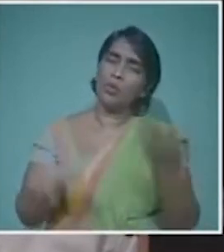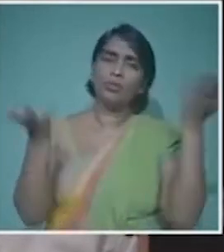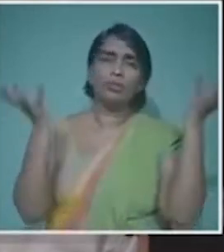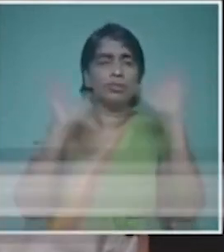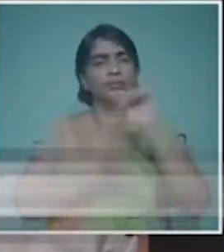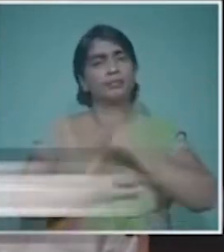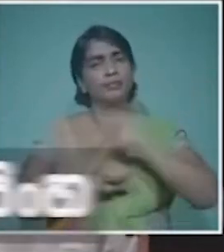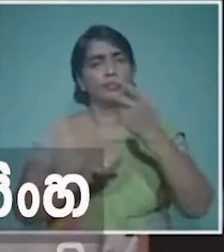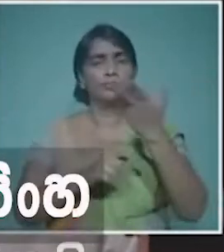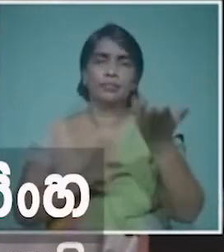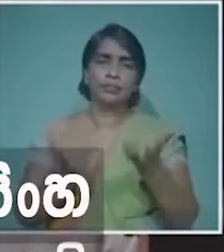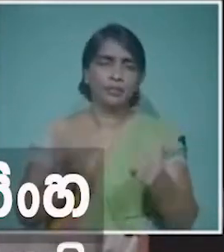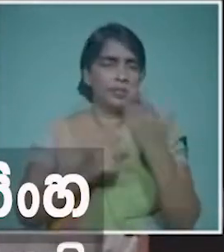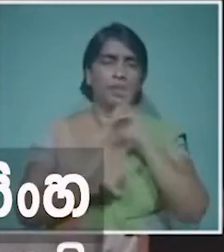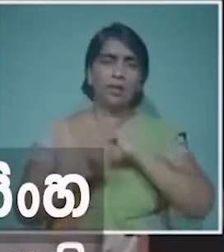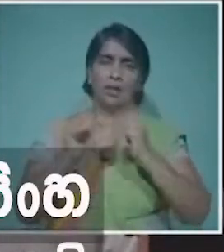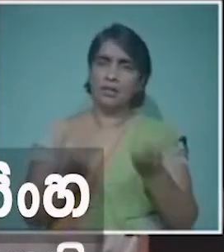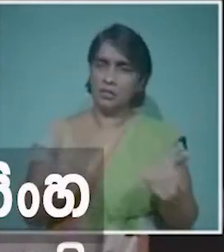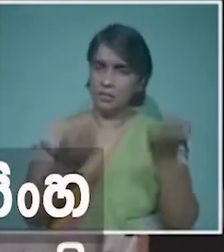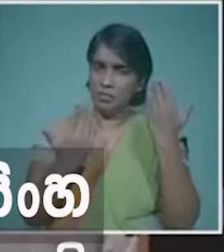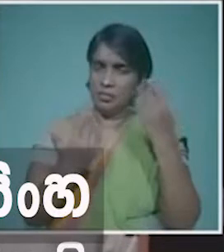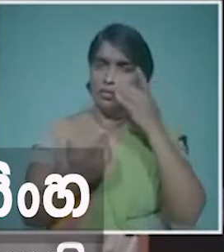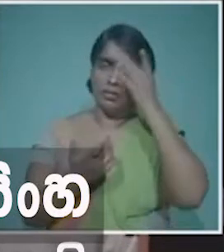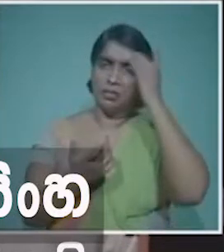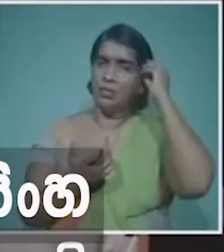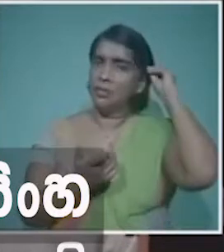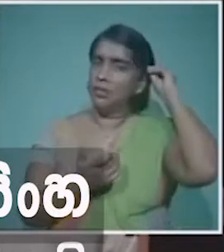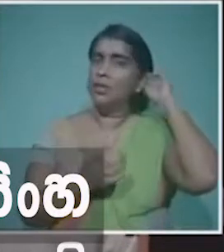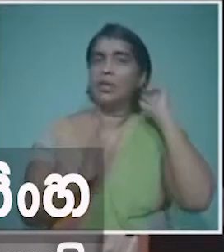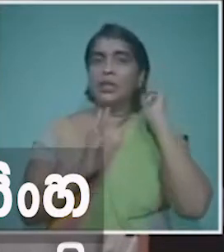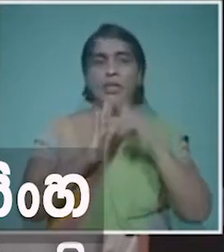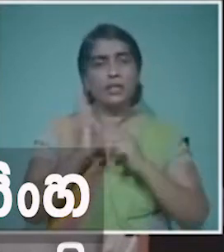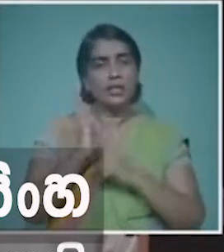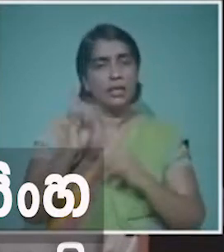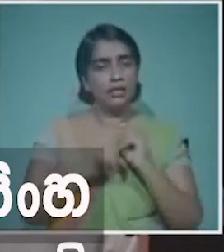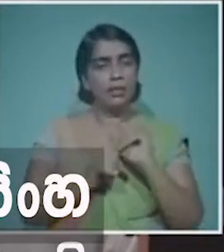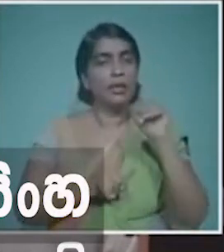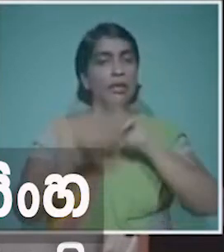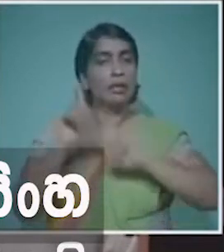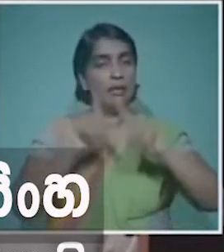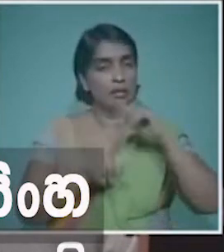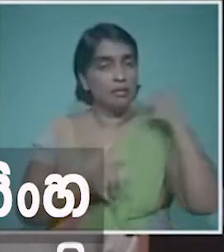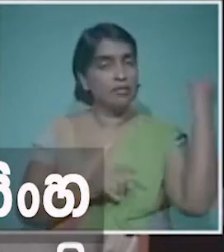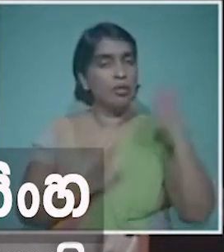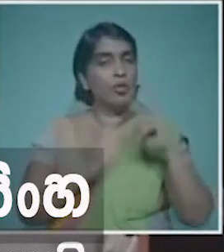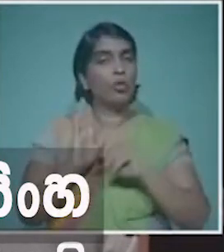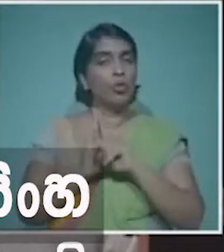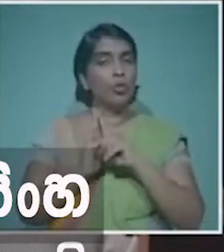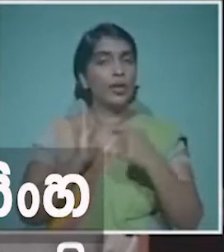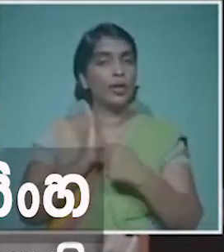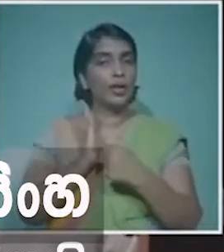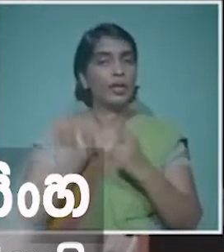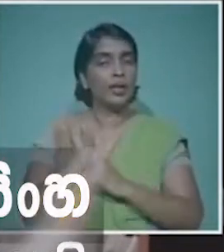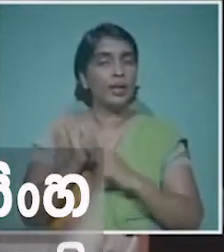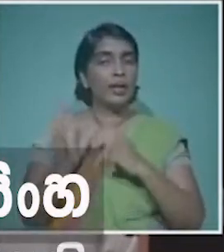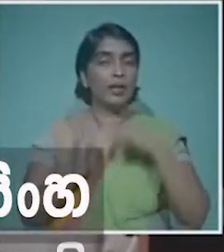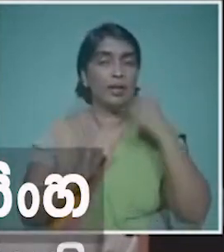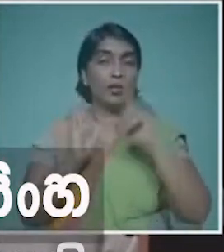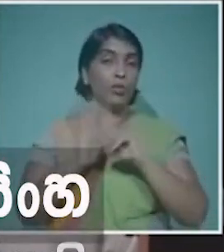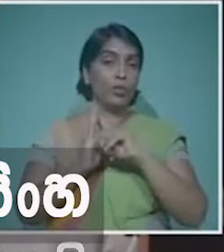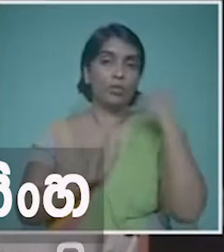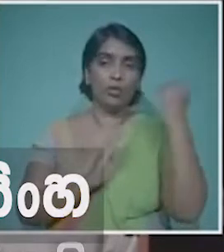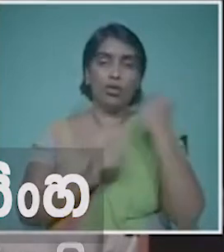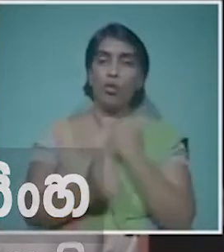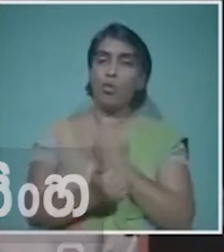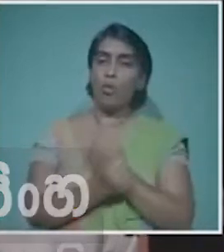තියන්න ඔබ තුමල්ල රැස්වීම් තිබ්බ ජවිපී රැස්වීම් තිබ්බ උතුරේ ටන්න එකම රැස්වීම් තියෙන